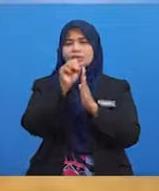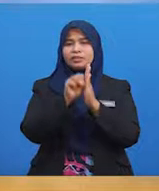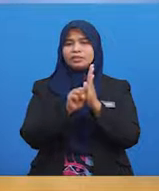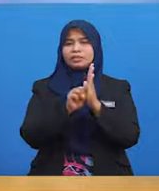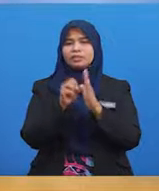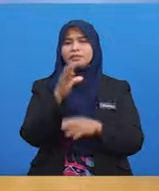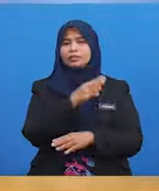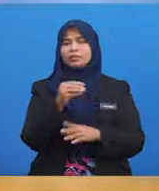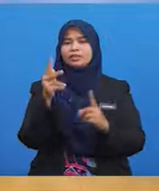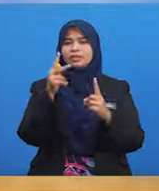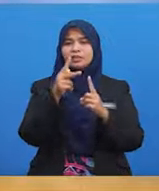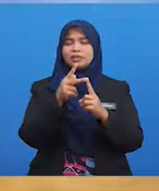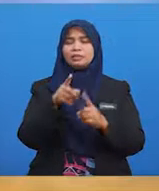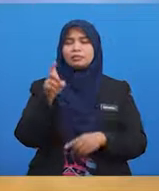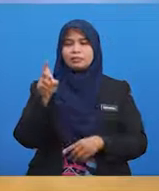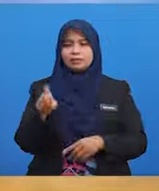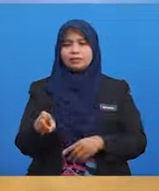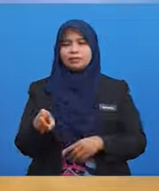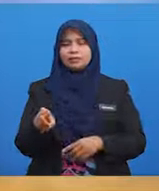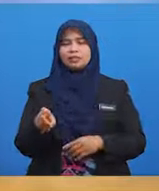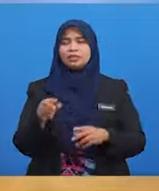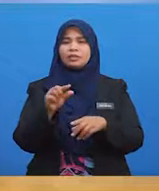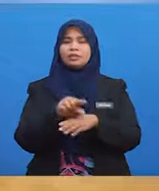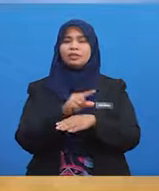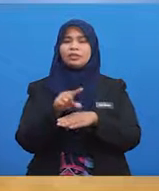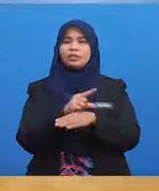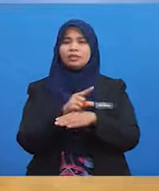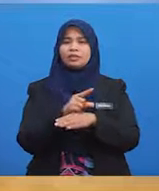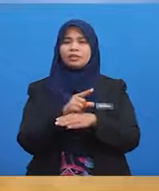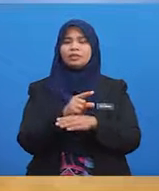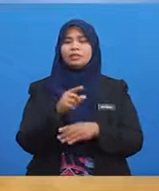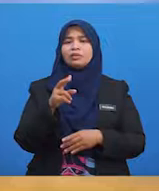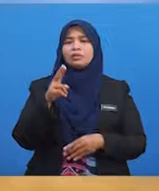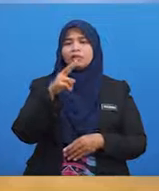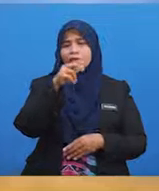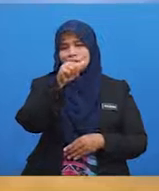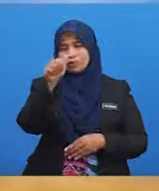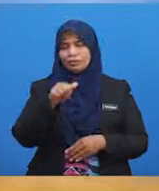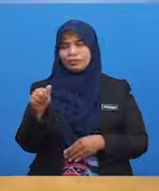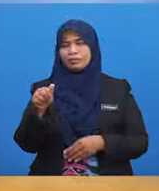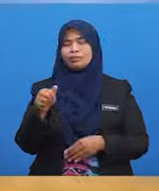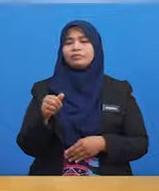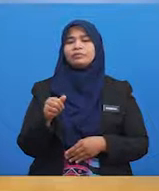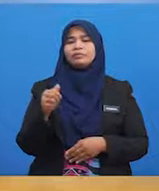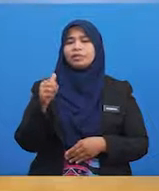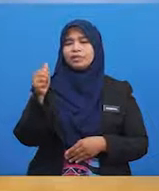ke, haruslah menggunakan huruf hamzah yang